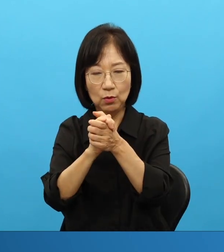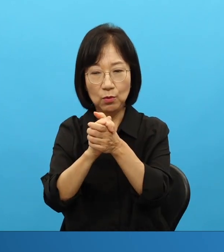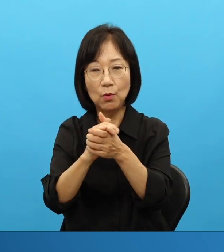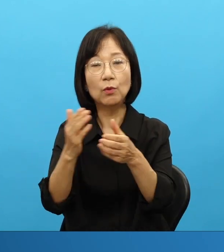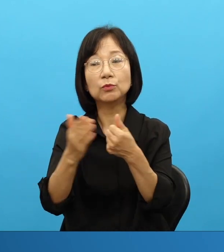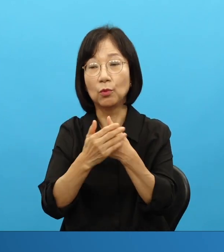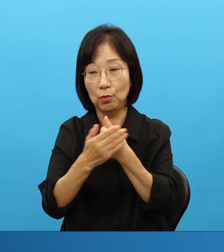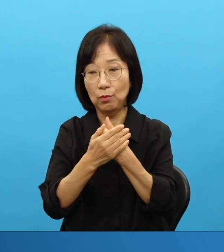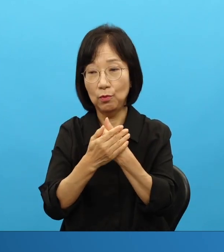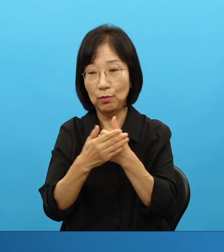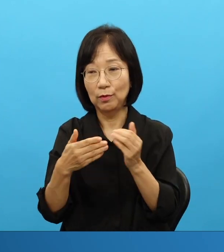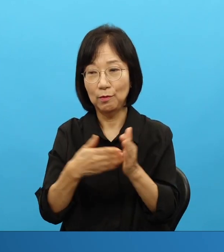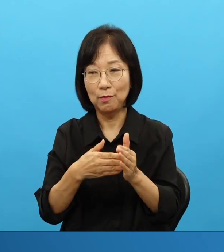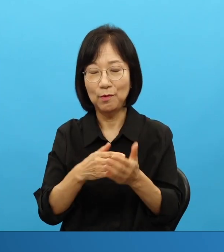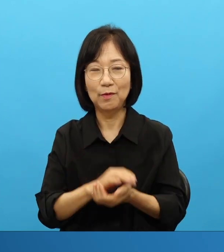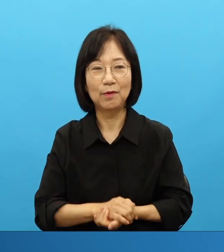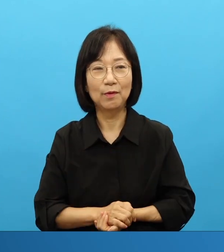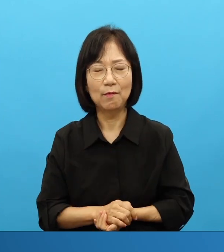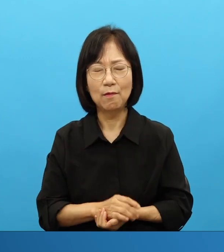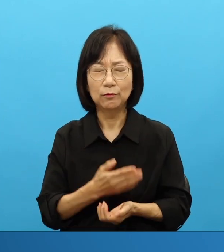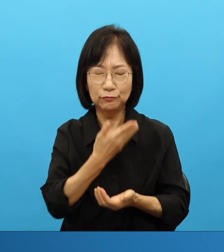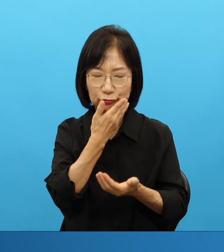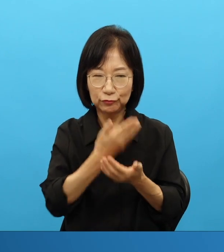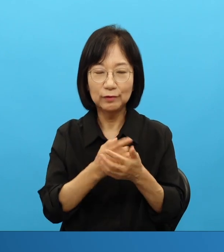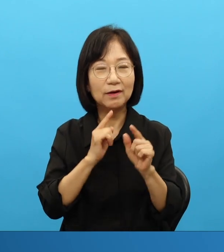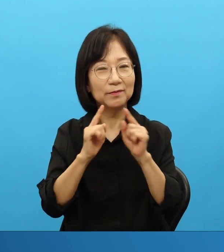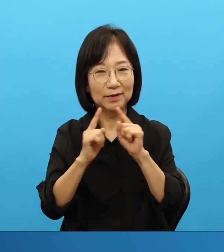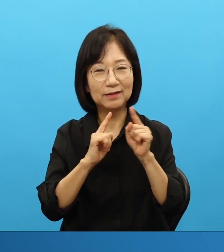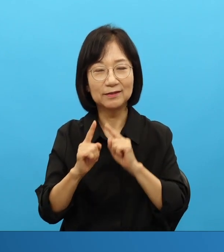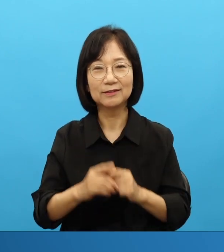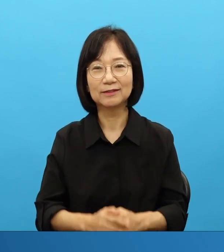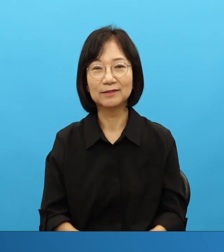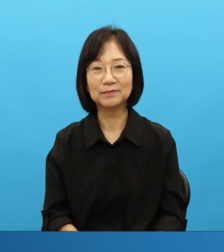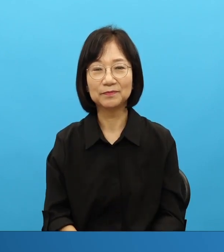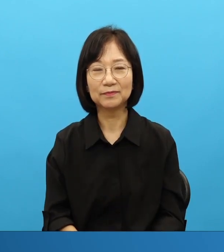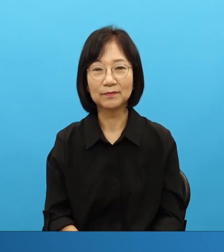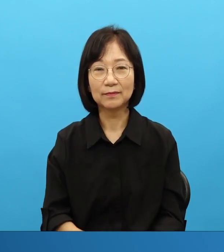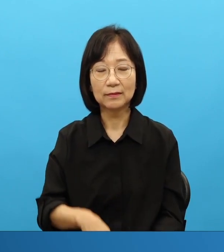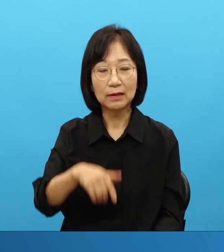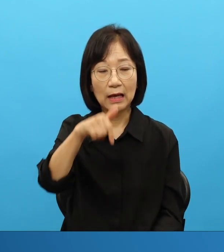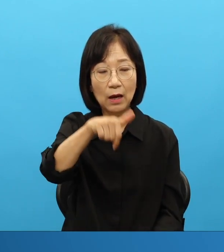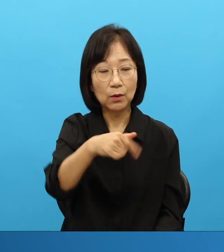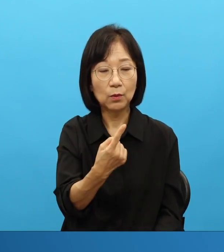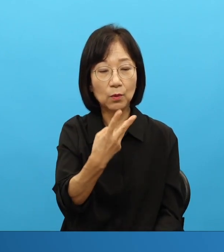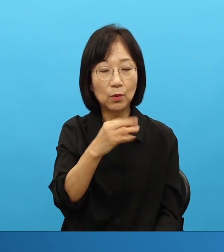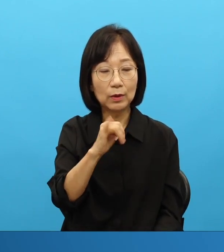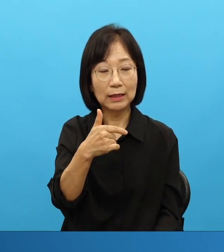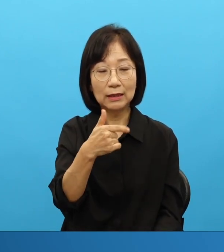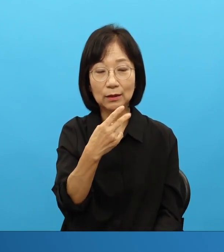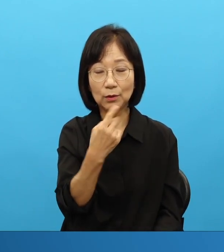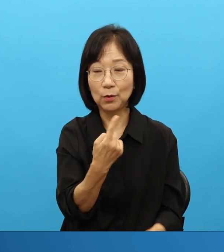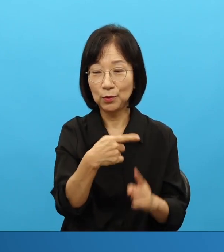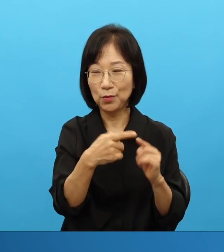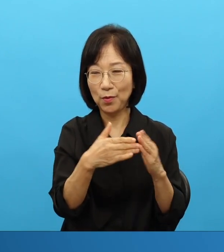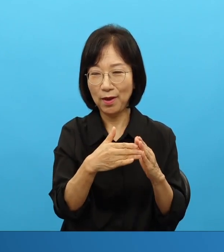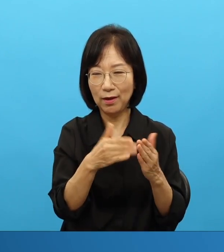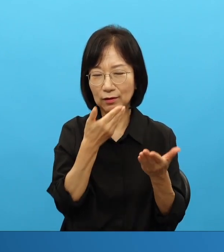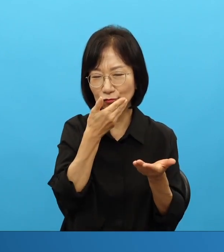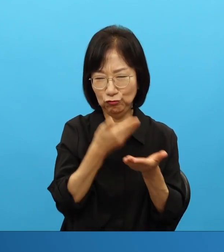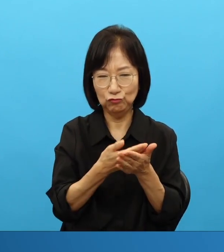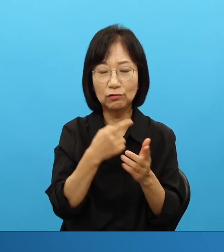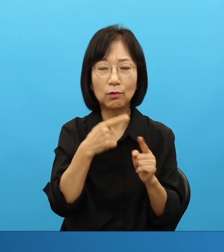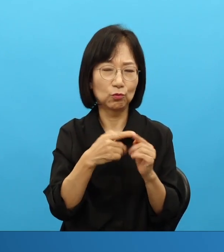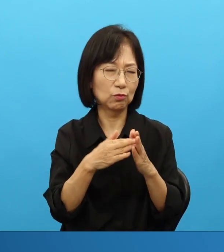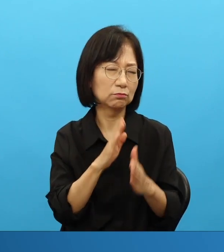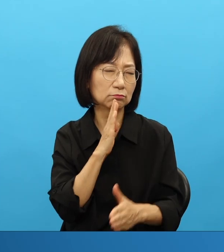얘기지만 중요한 얘기입니다. This is a very simple thing, but it's a very important 이 record. 고린도 교회가 중요한 교회인데 자꾸 다투고 있는 거예요.